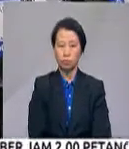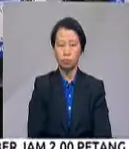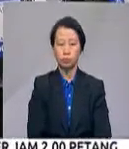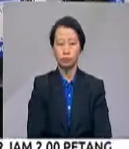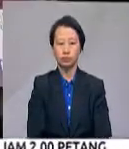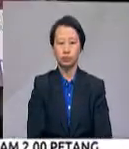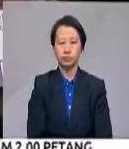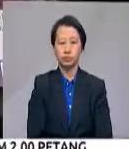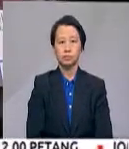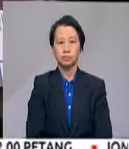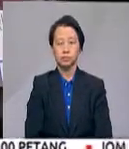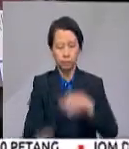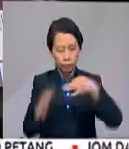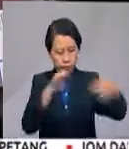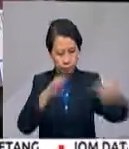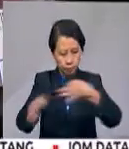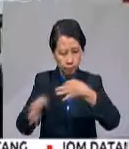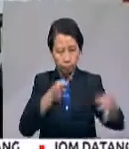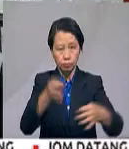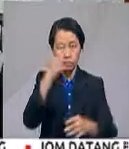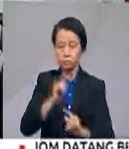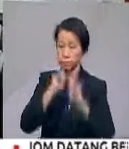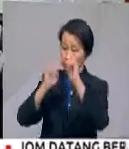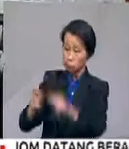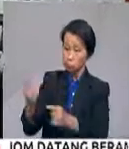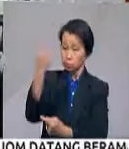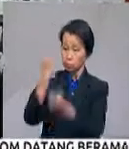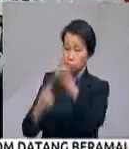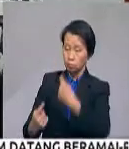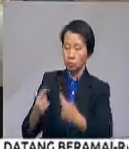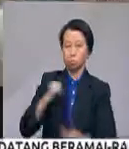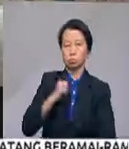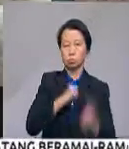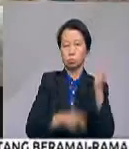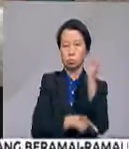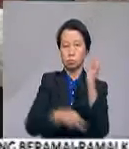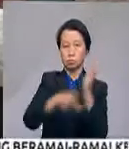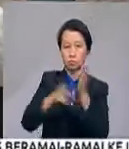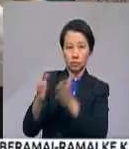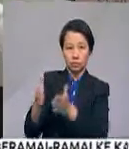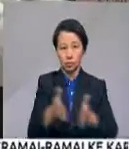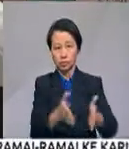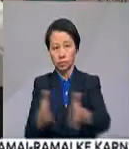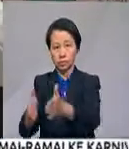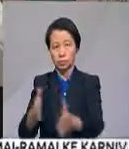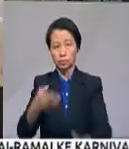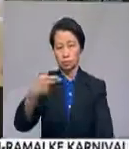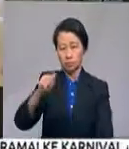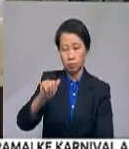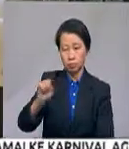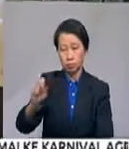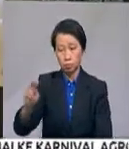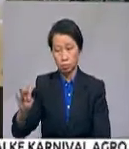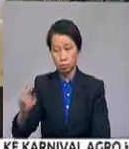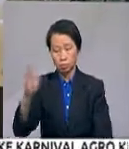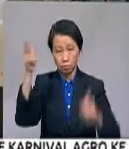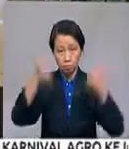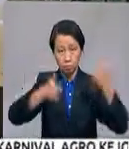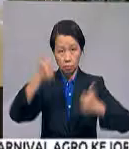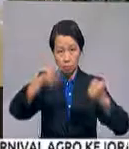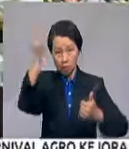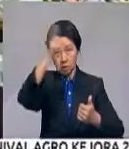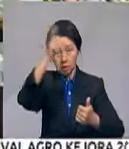gariskan penjelasan itu juga bagi menjawab pertanyaan ahli parlimen Pasir Gudang Hassan Abdul Karim sama ada kerajaan menyokong